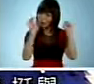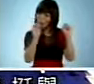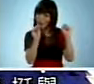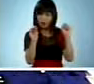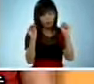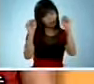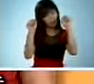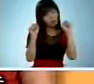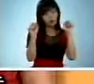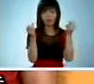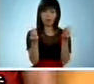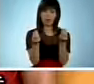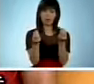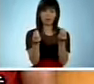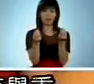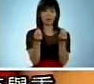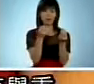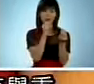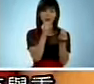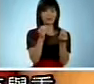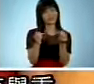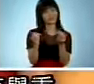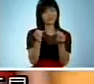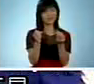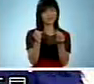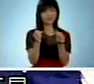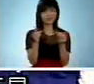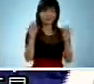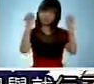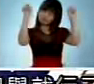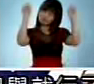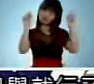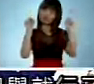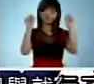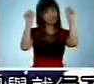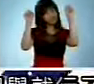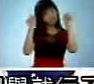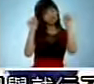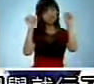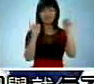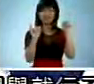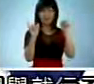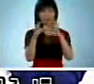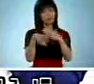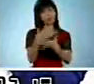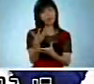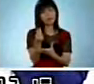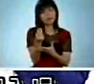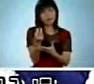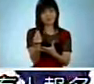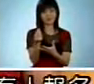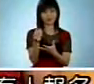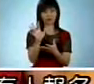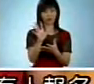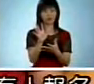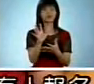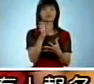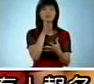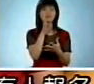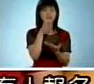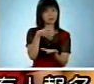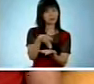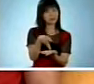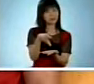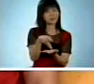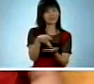挺举。 没有举重，这次项目没有举重。 那这也其实不是，他就反正就在那边举就行了，为什么没有加入？ 这个牵涉到有没有人报